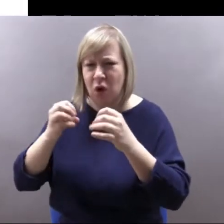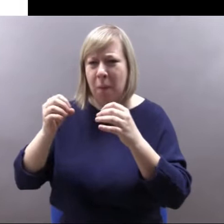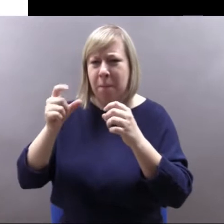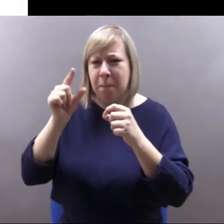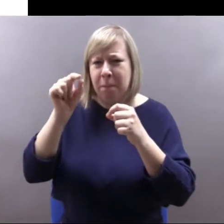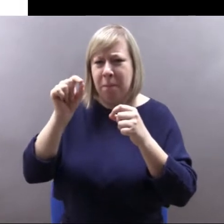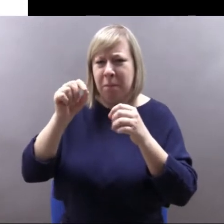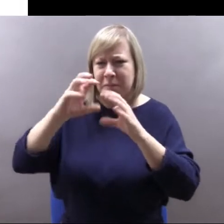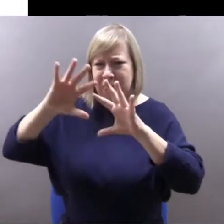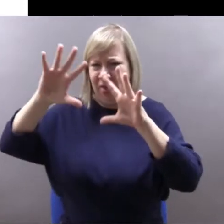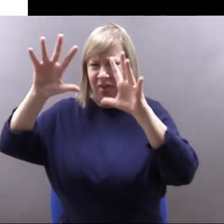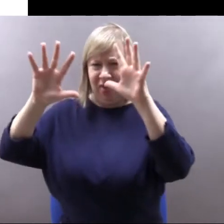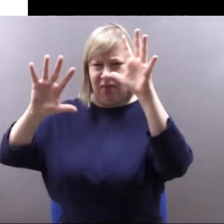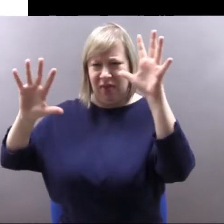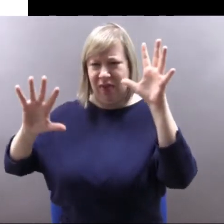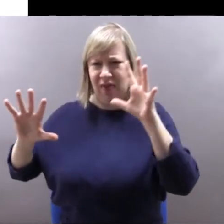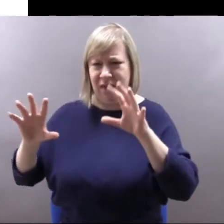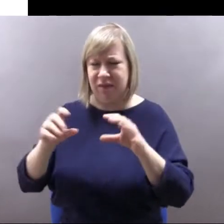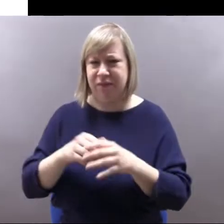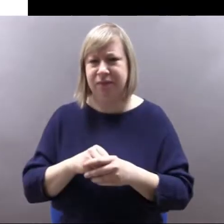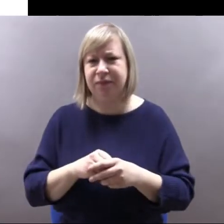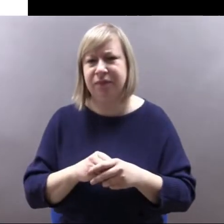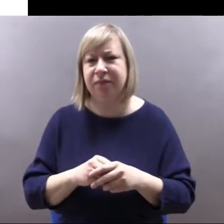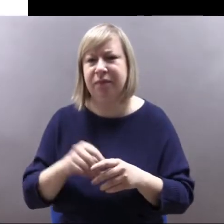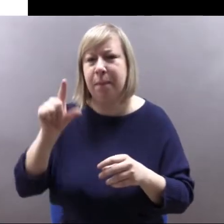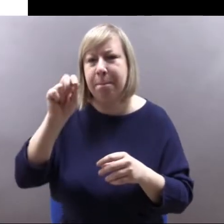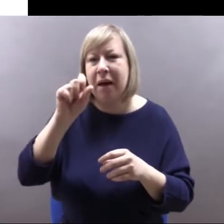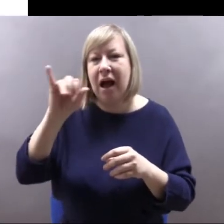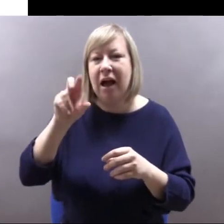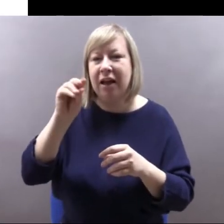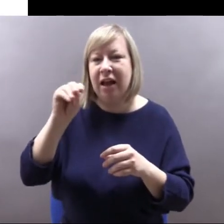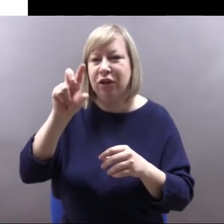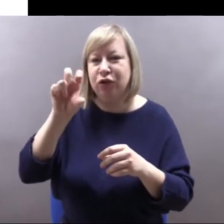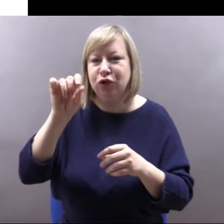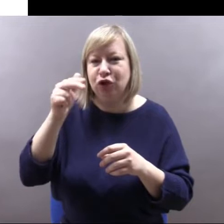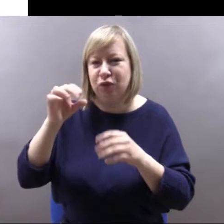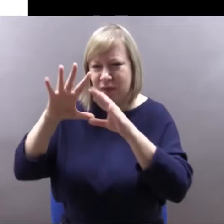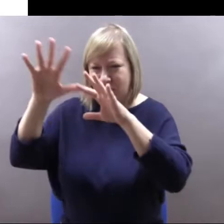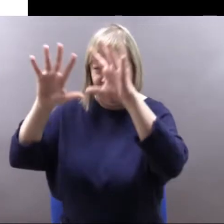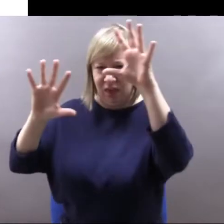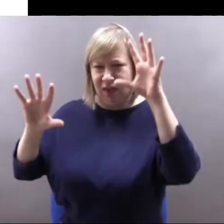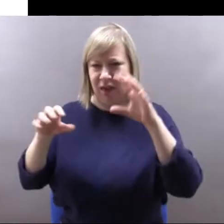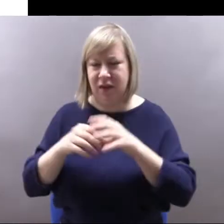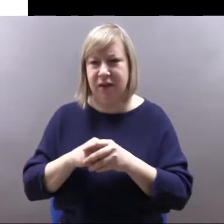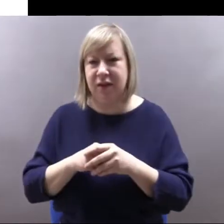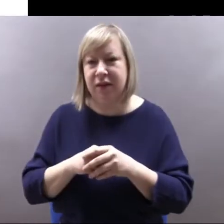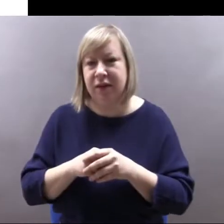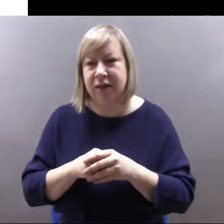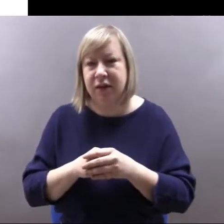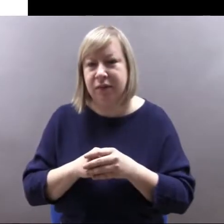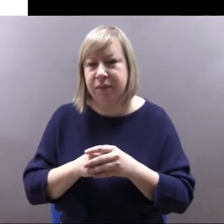autentyczne, nie miały ułożonej podłogi. To była po prostu bita ziemia, więc przechodzenie